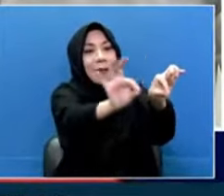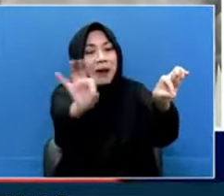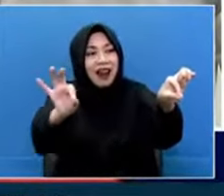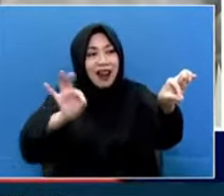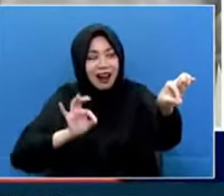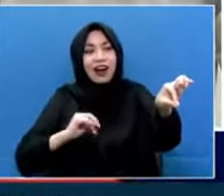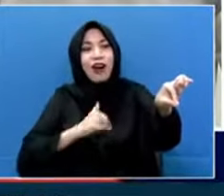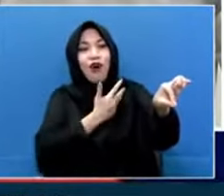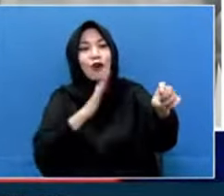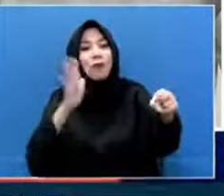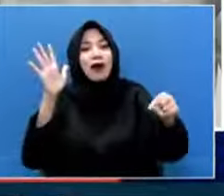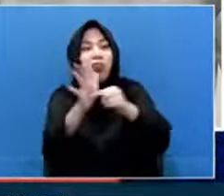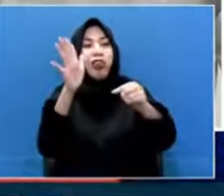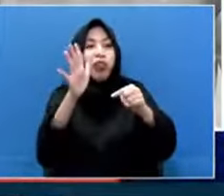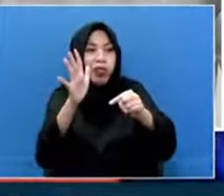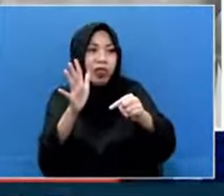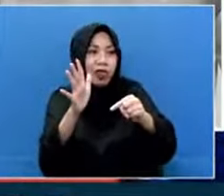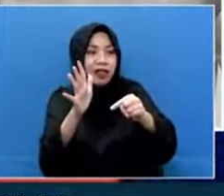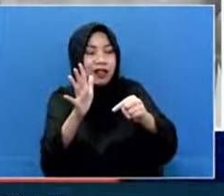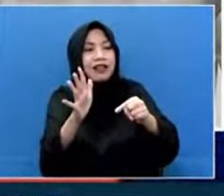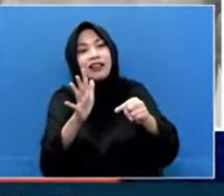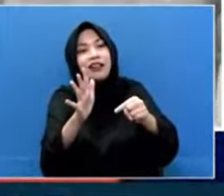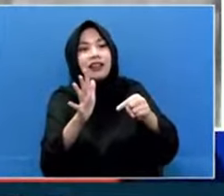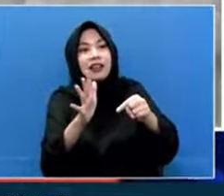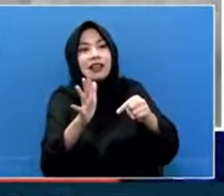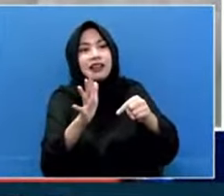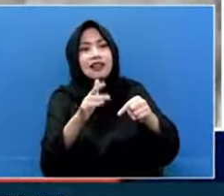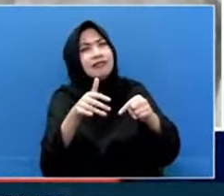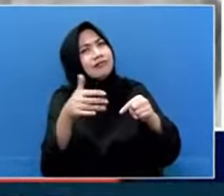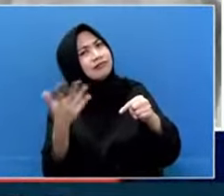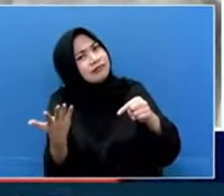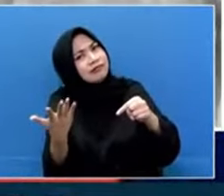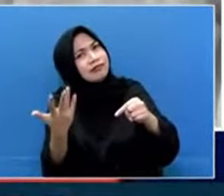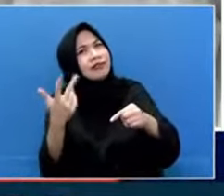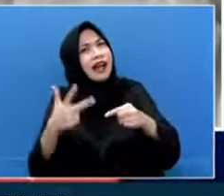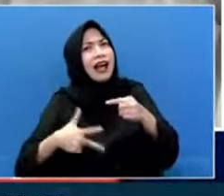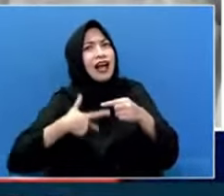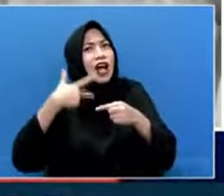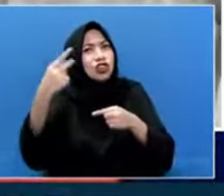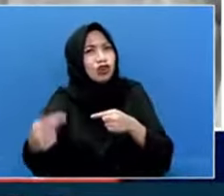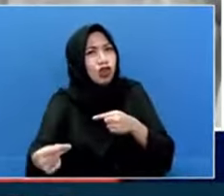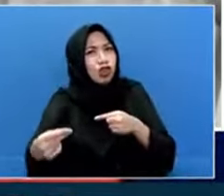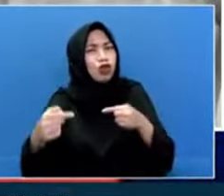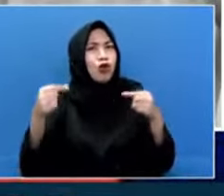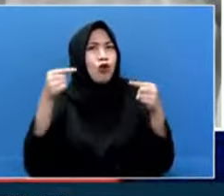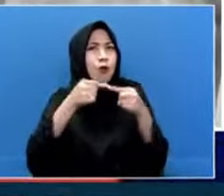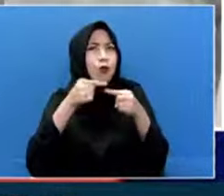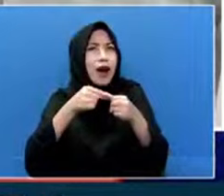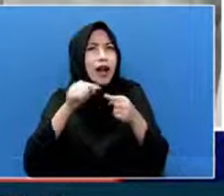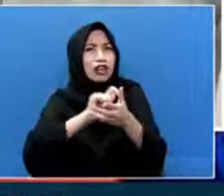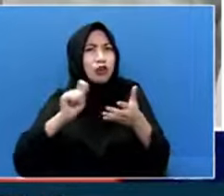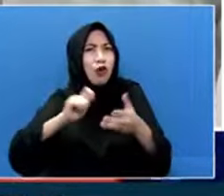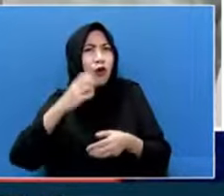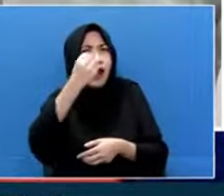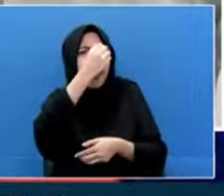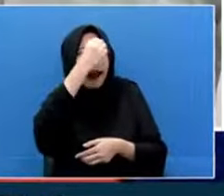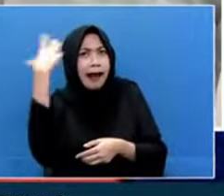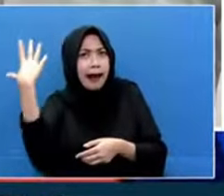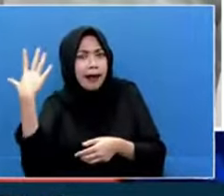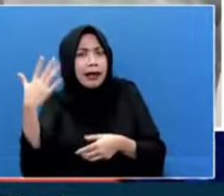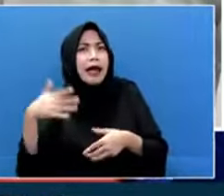ya maksud saya begini artinya ini akan mengarah ke dugaan kelalaian dari pihak sekolah atau murni